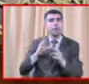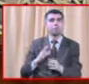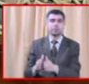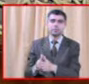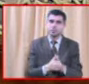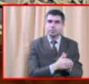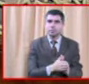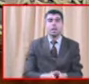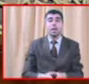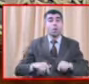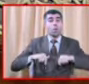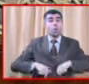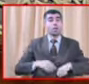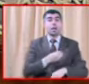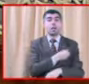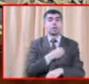إلى قطاع الصحة،